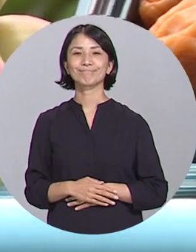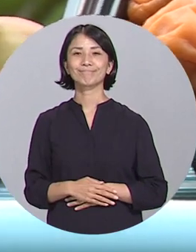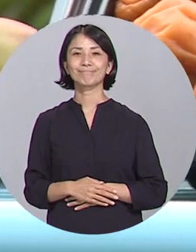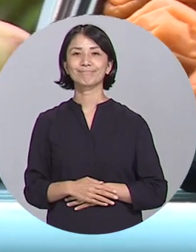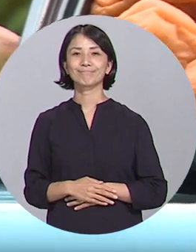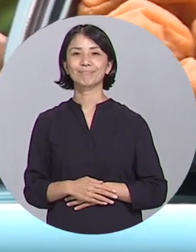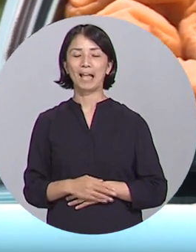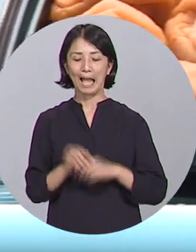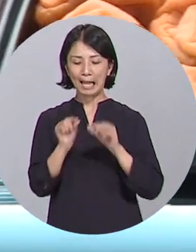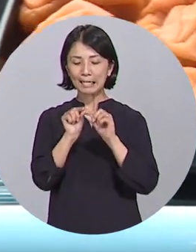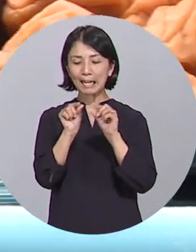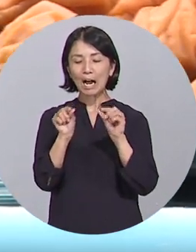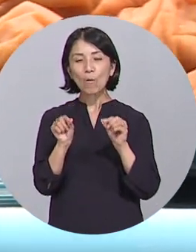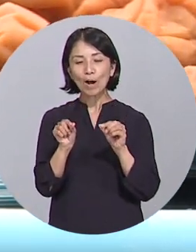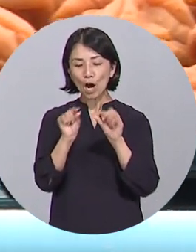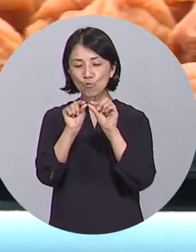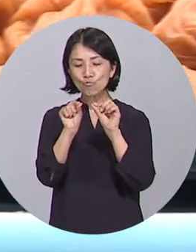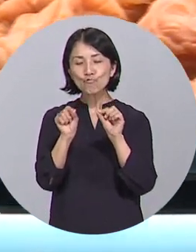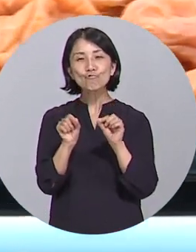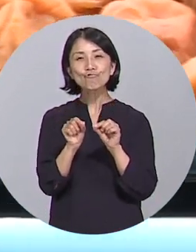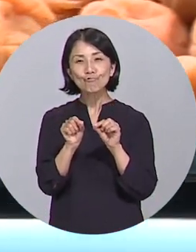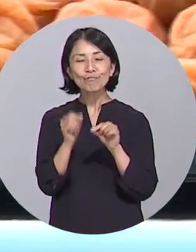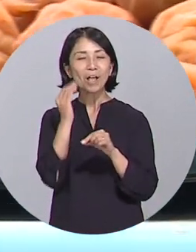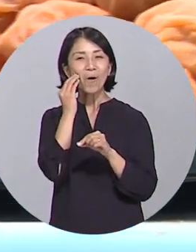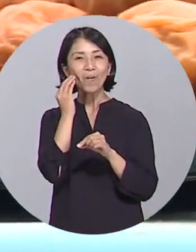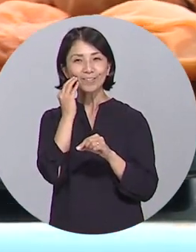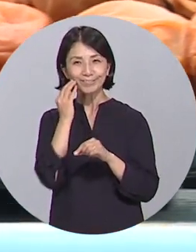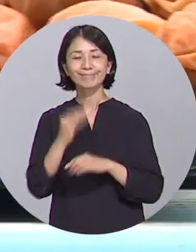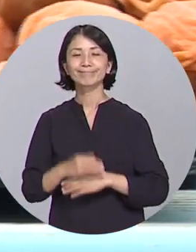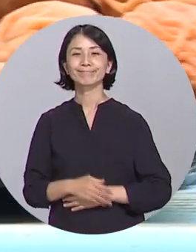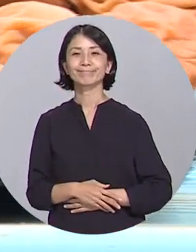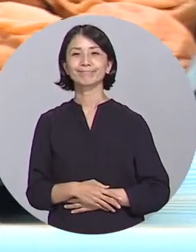干しは薄皮で果肉が厚いのが特徴です。